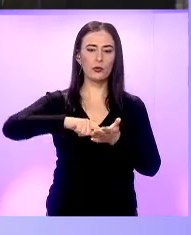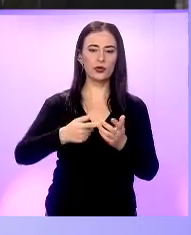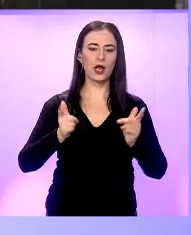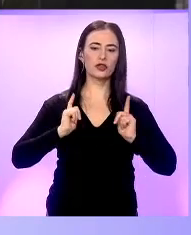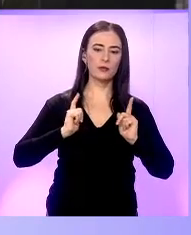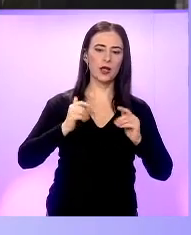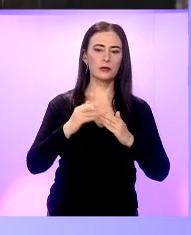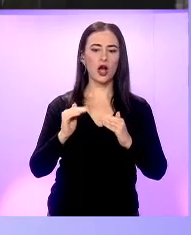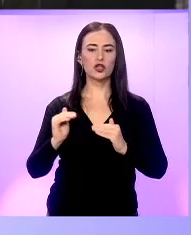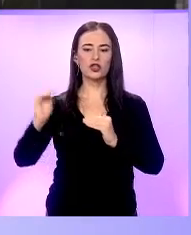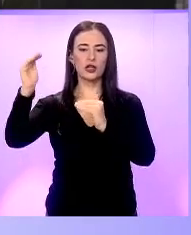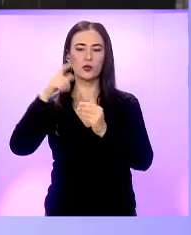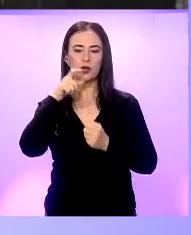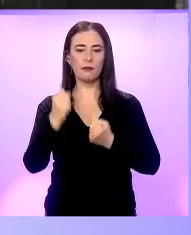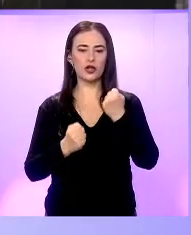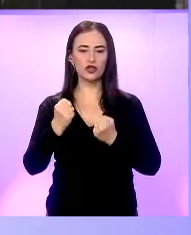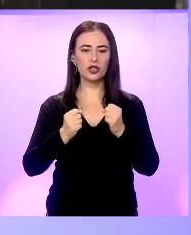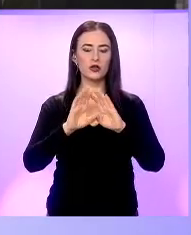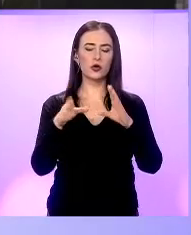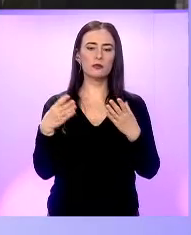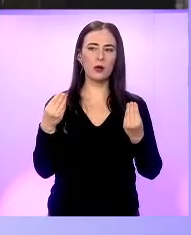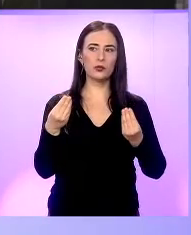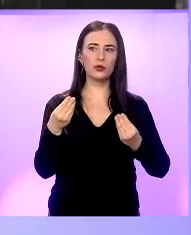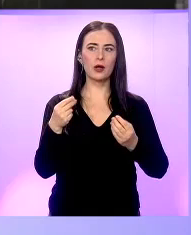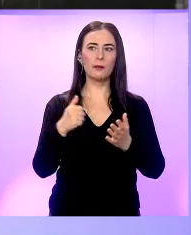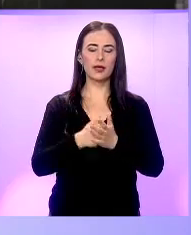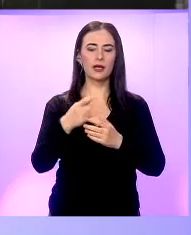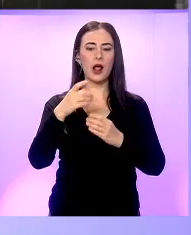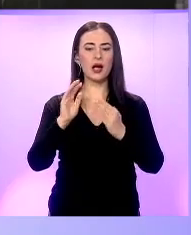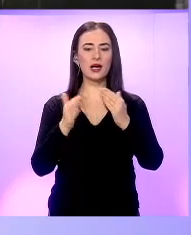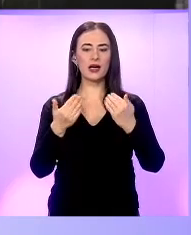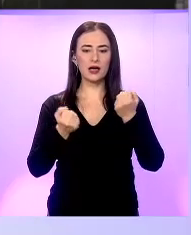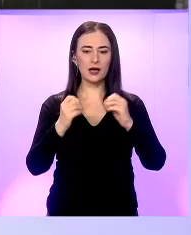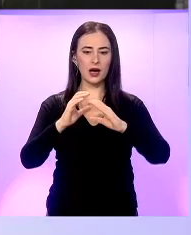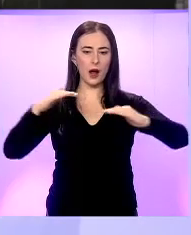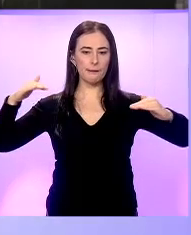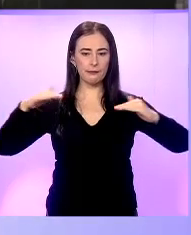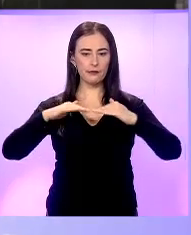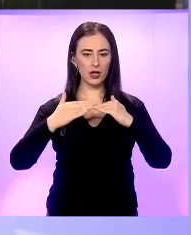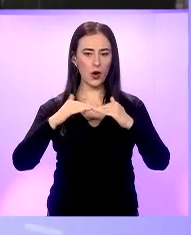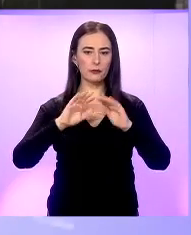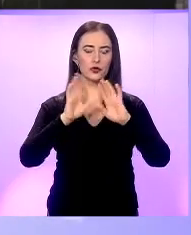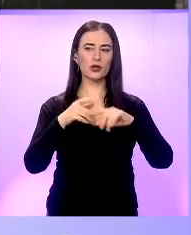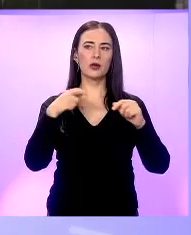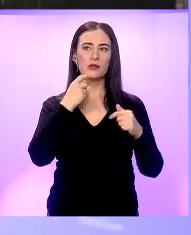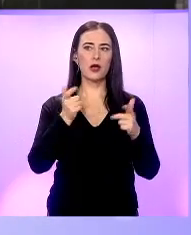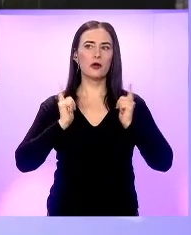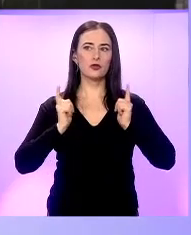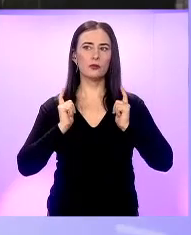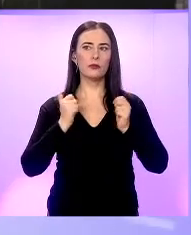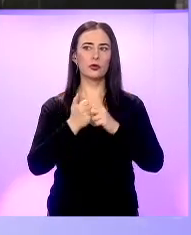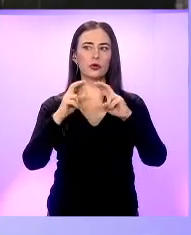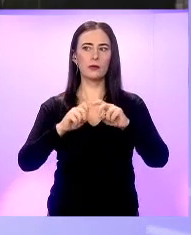în creștere, atât la mașinile mici, cât și la camioane. De exemplu, în Nădlac se așteaptă în acest